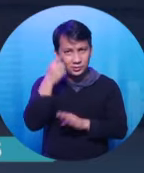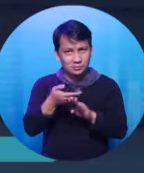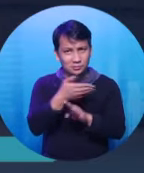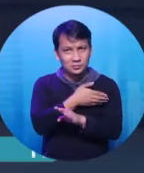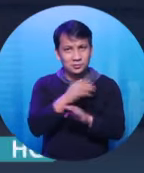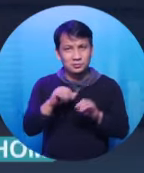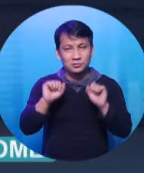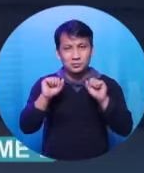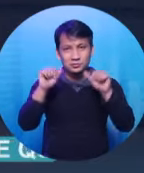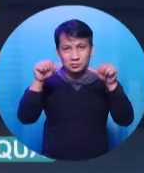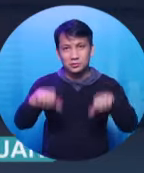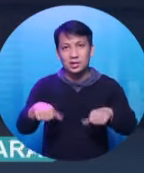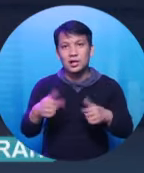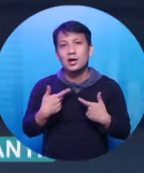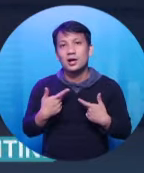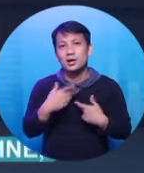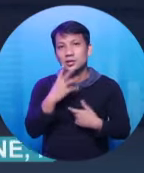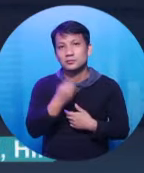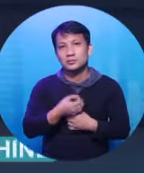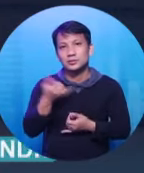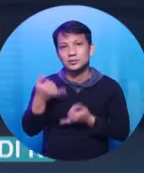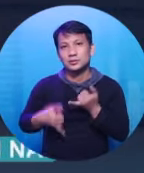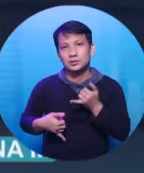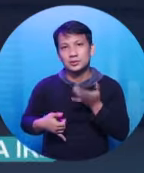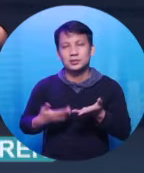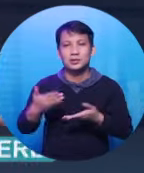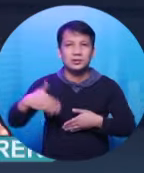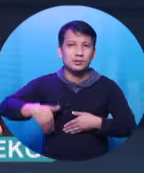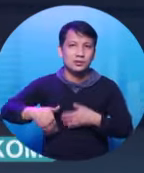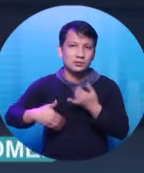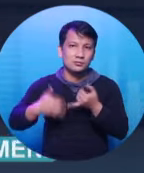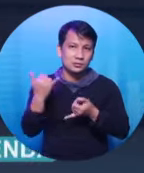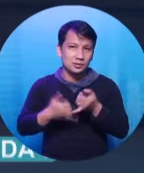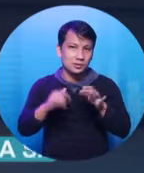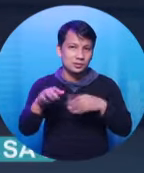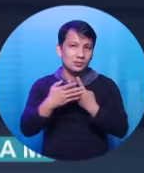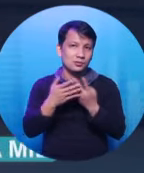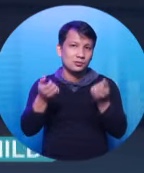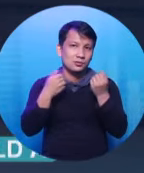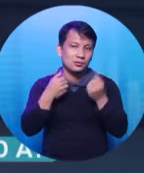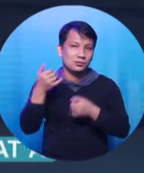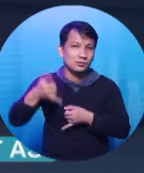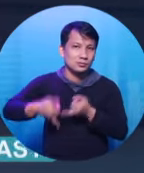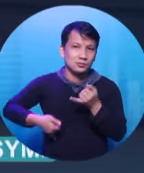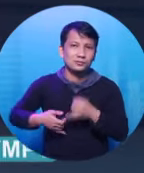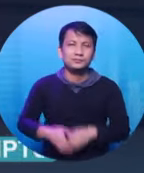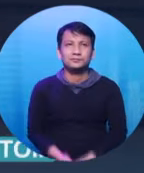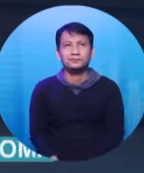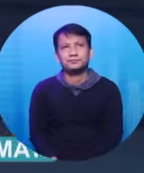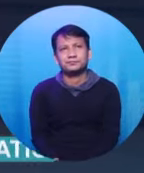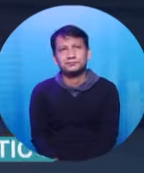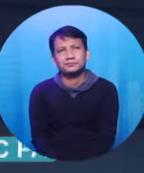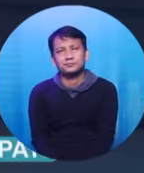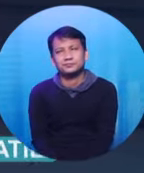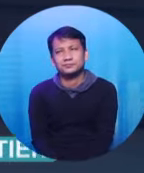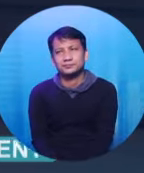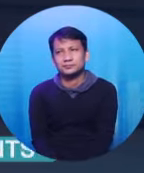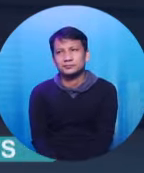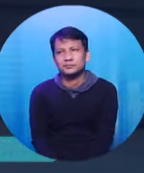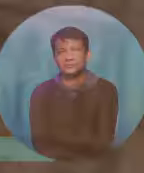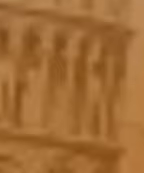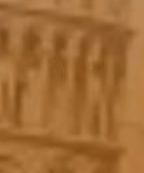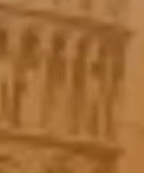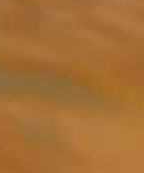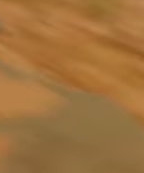click. Otherwise, may kasabihan na huli na ang pagsisisi. Nasa kulungan ka na, saka ka magsisisi. Lana. Okay.